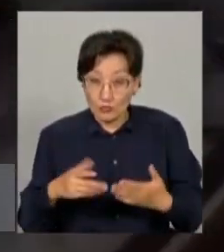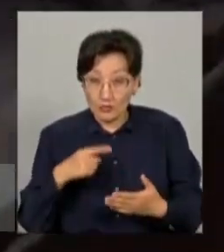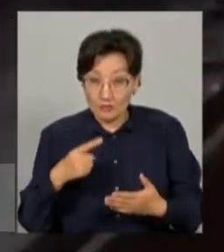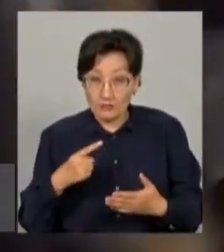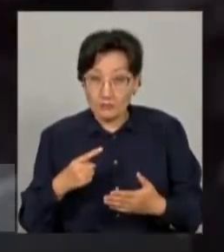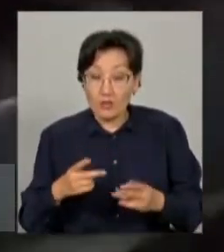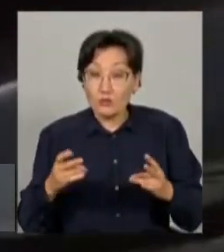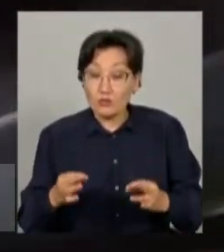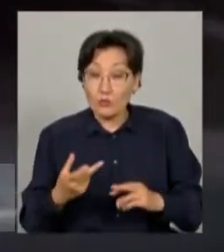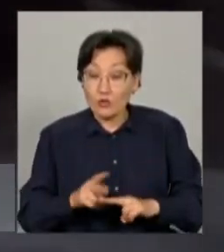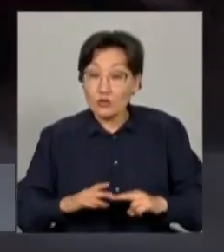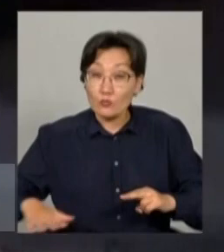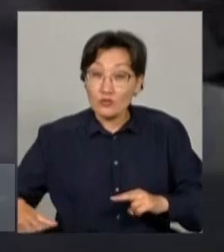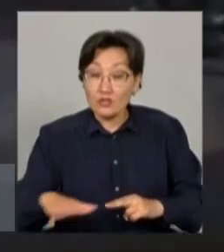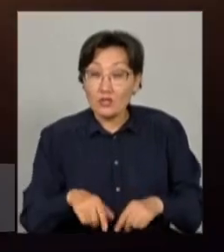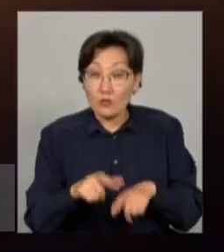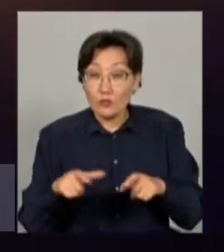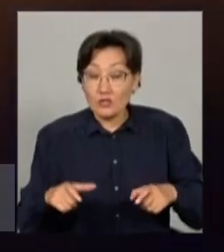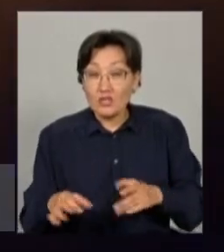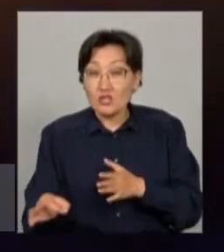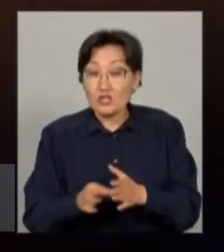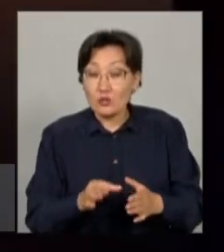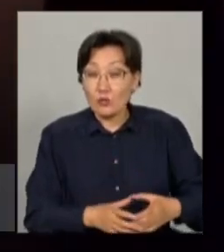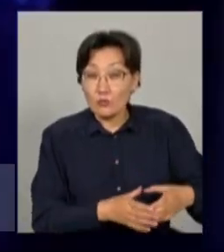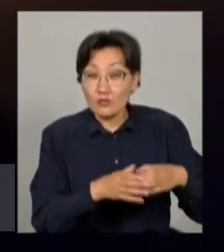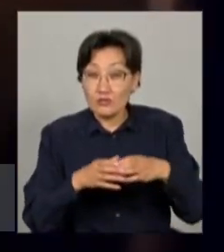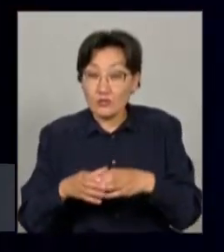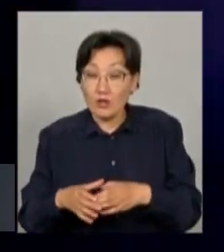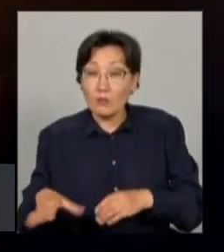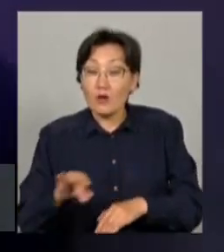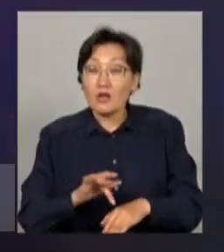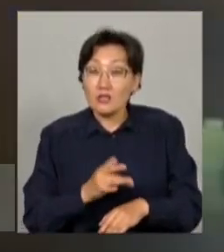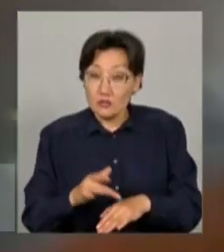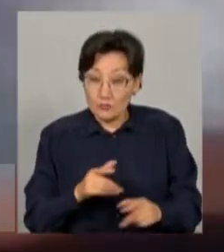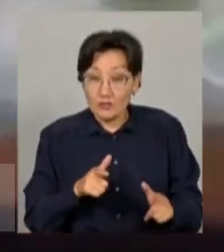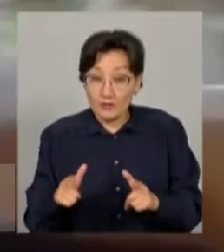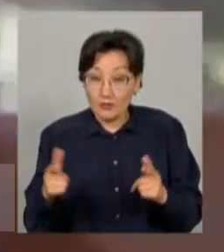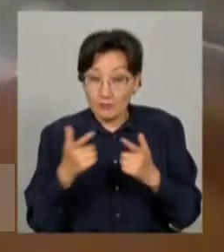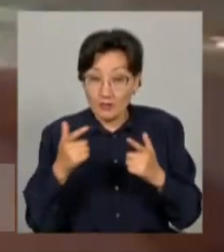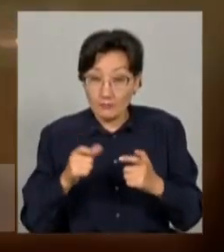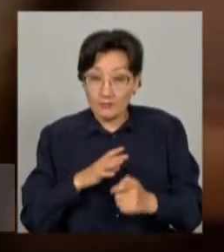айтады. Дегенмен бұл аймақтардан адамдарды шұғыл шығаруға барлық қызмет дайын деп мәлімдеді.